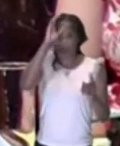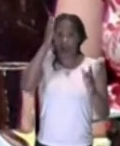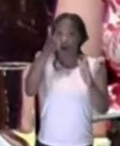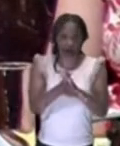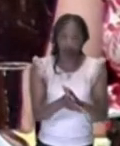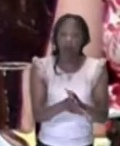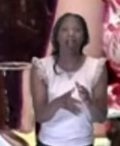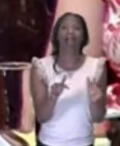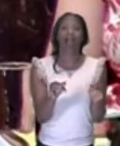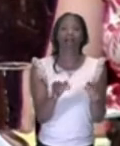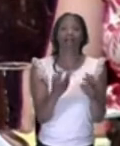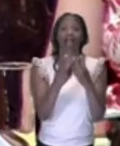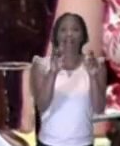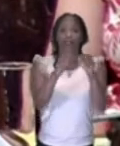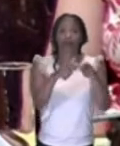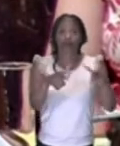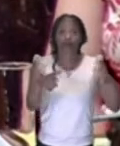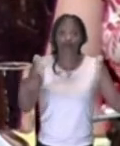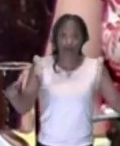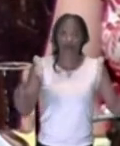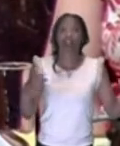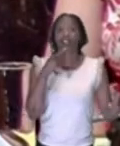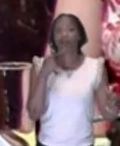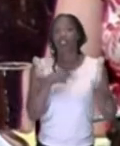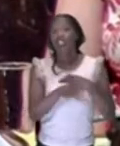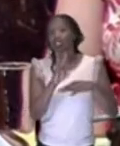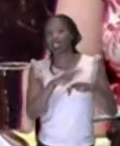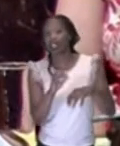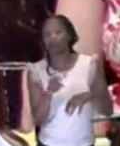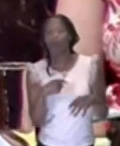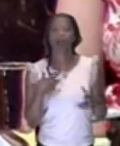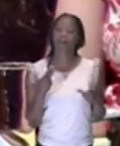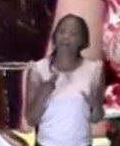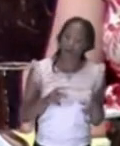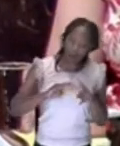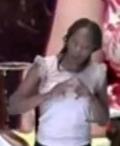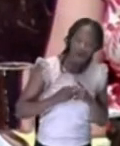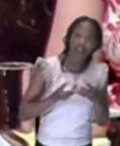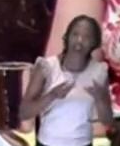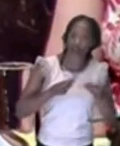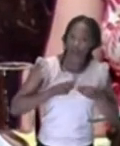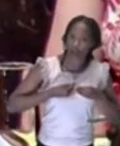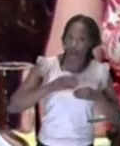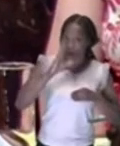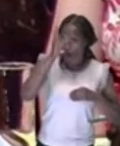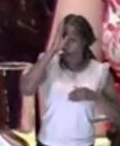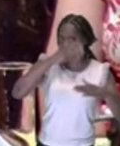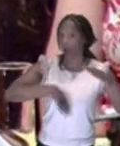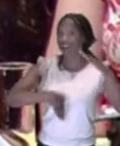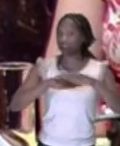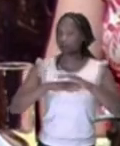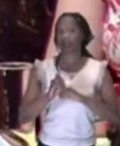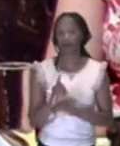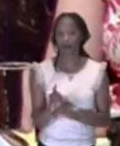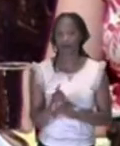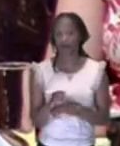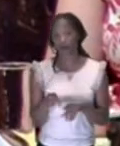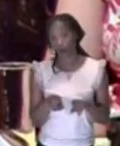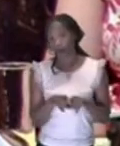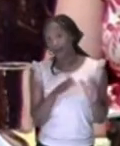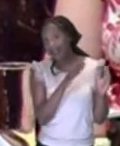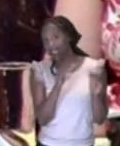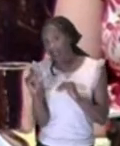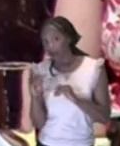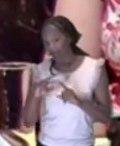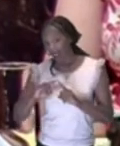voudrais que ce soit aussi un outil qui nous permette d'assumer cette hauteur. Et deuxièmement, j'espère que cet outil permettra aussi